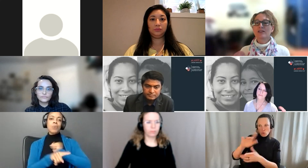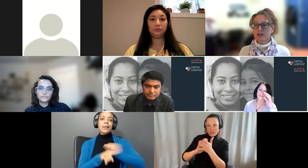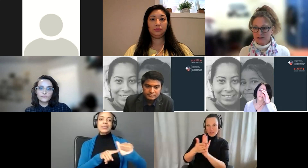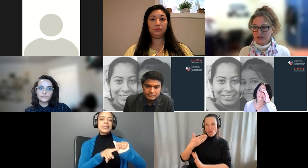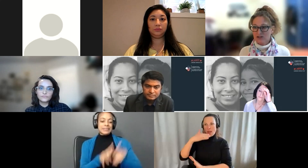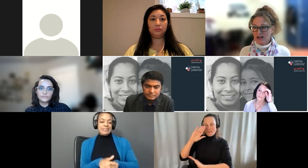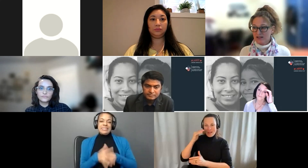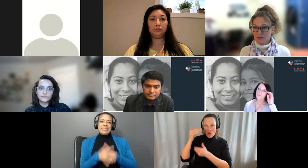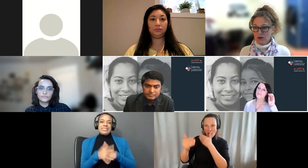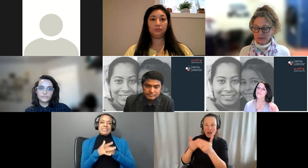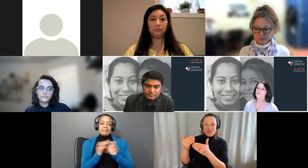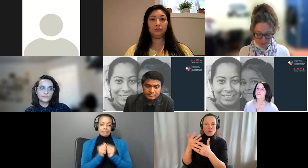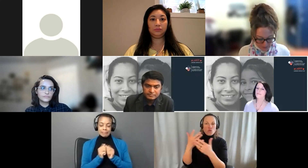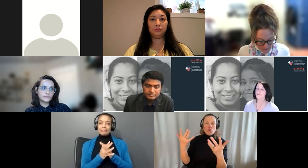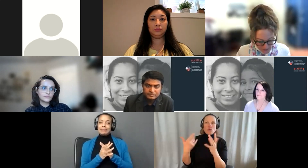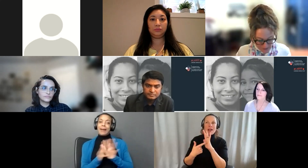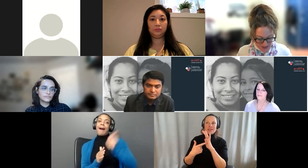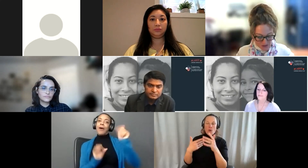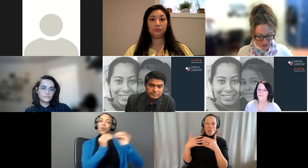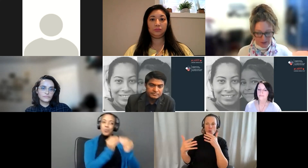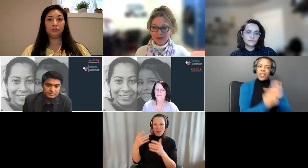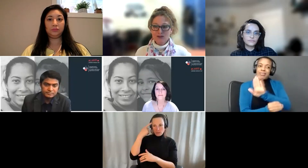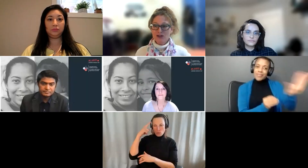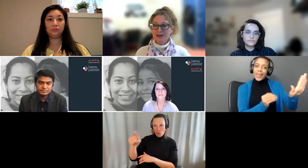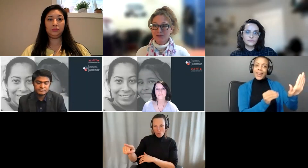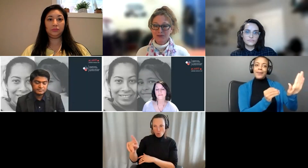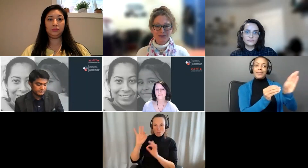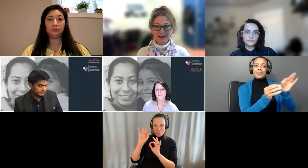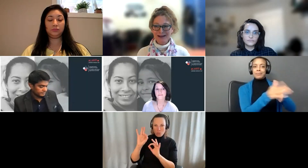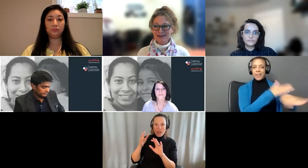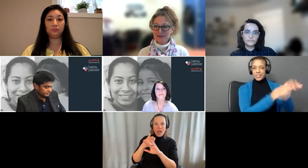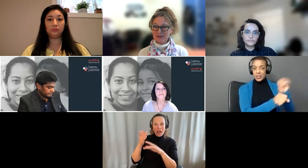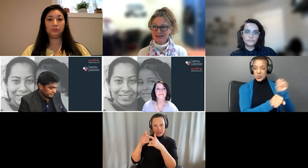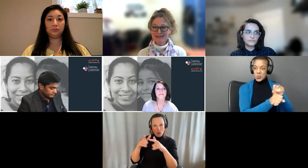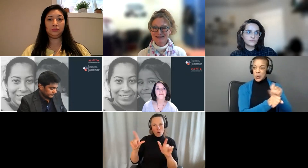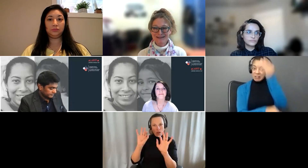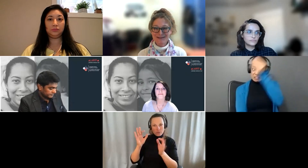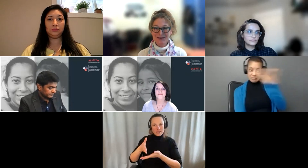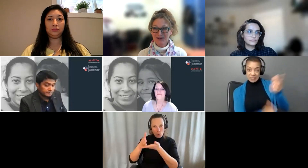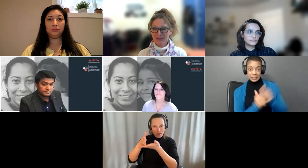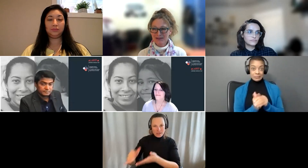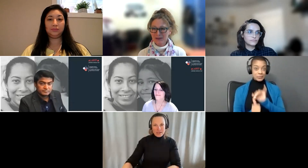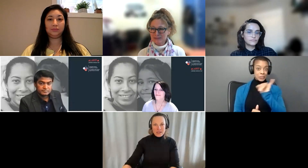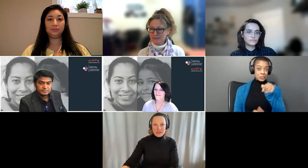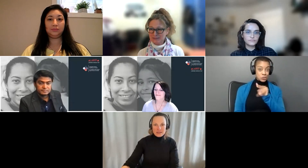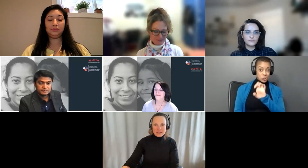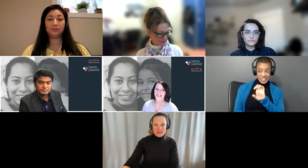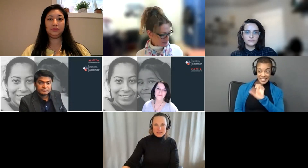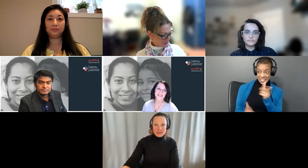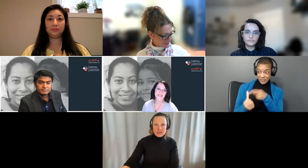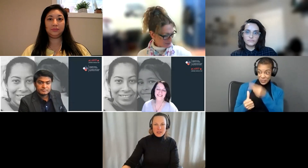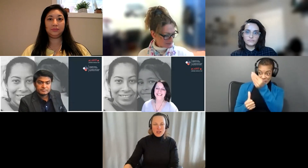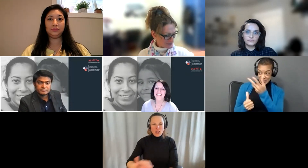pour commencer avec leur accès aux langues. Et donc, Jenny, je t'avais en tête pour débuter avec